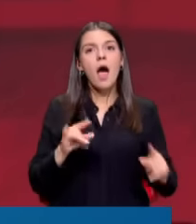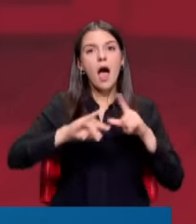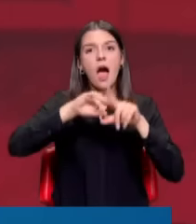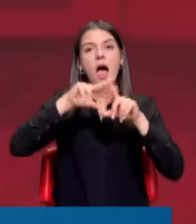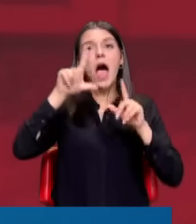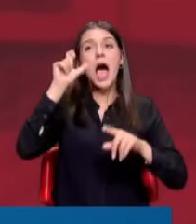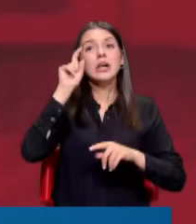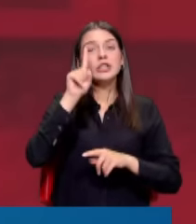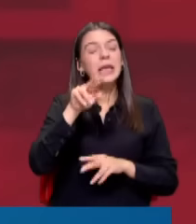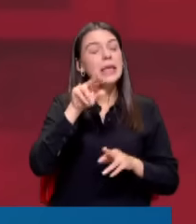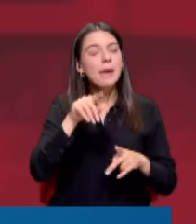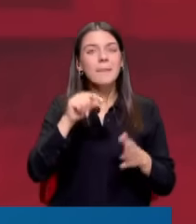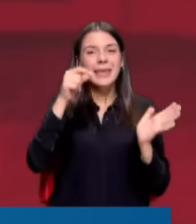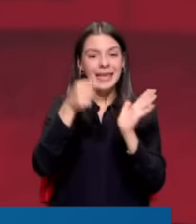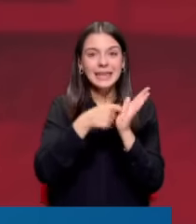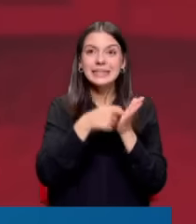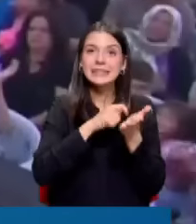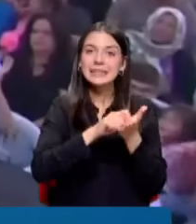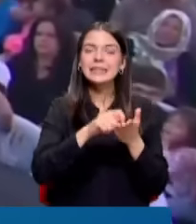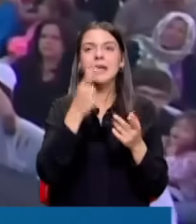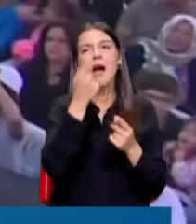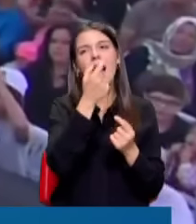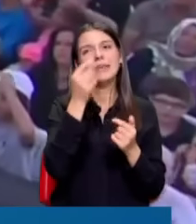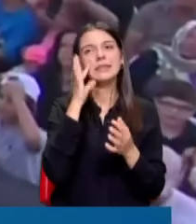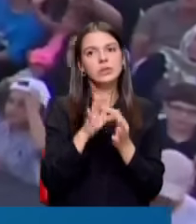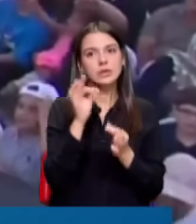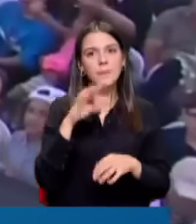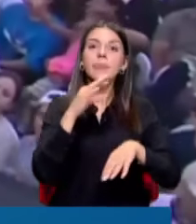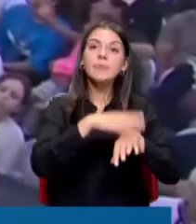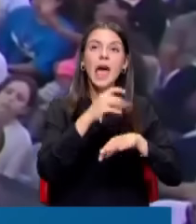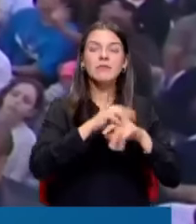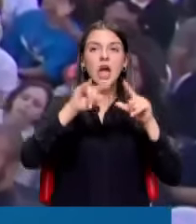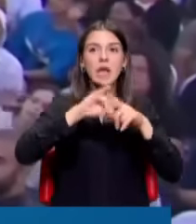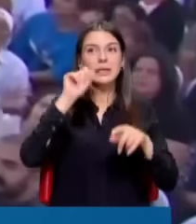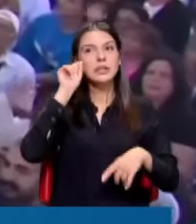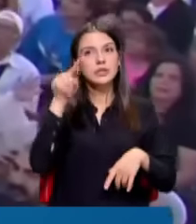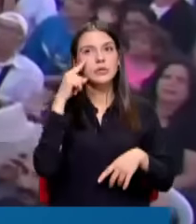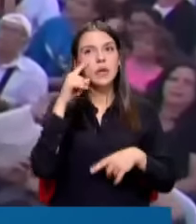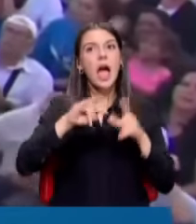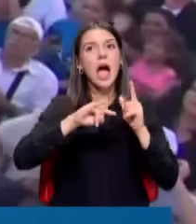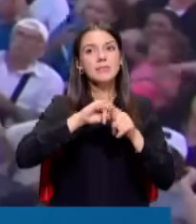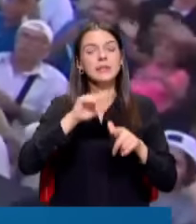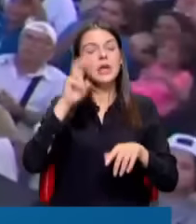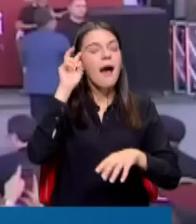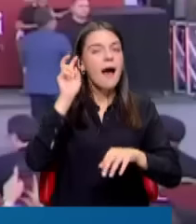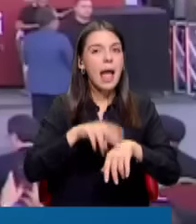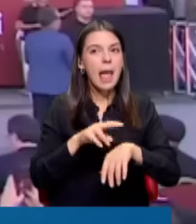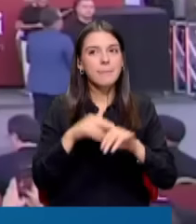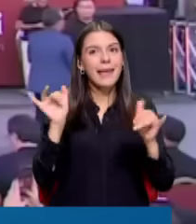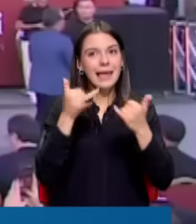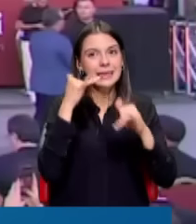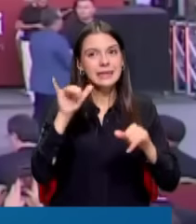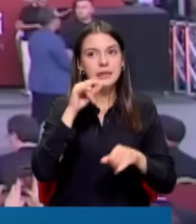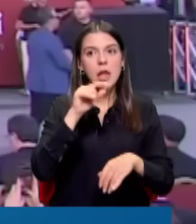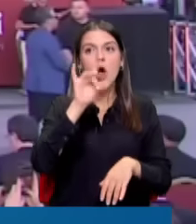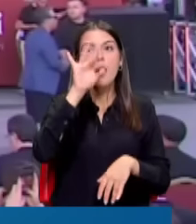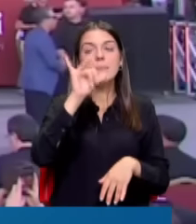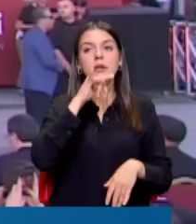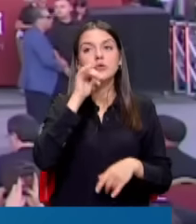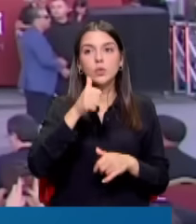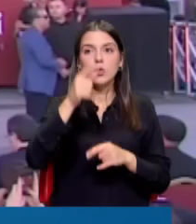Bektaş gibi iz bırakanlar sayılıdır. Nevşehir'in Hacı Bektaş ilçesinde Hacı Bektaş Veli'yi anma etkinlikleri 15 Ağustos